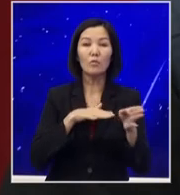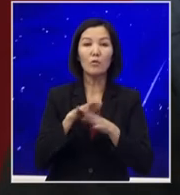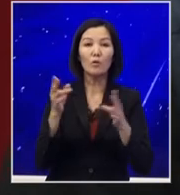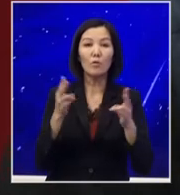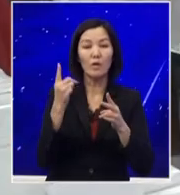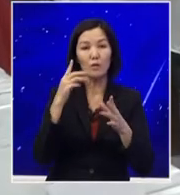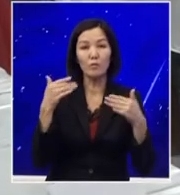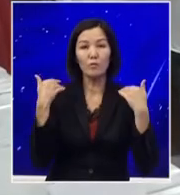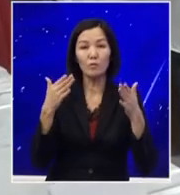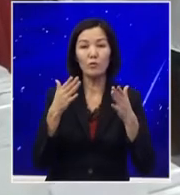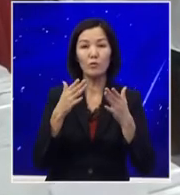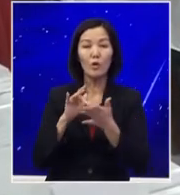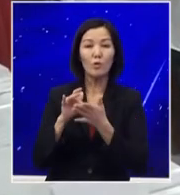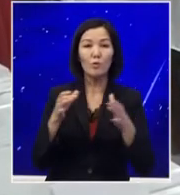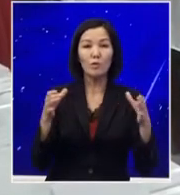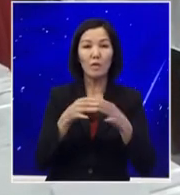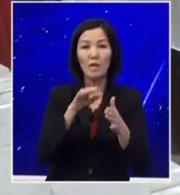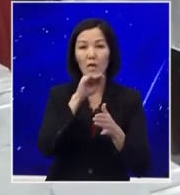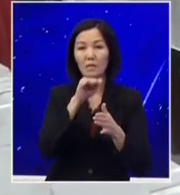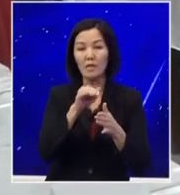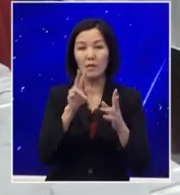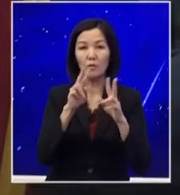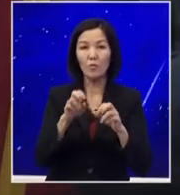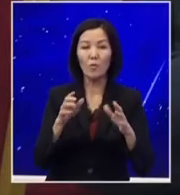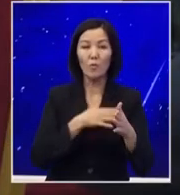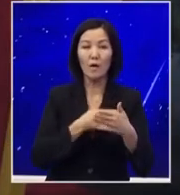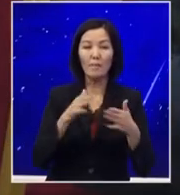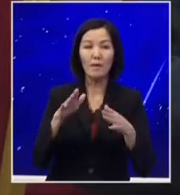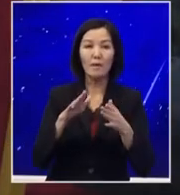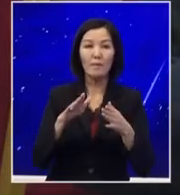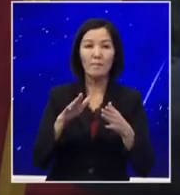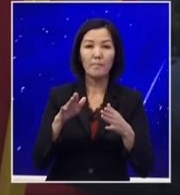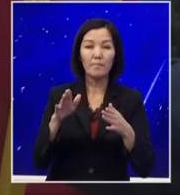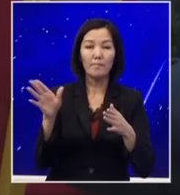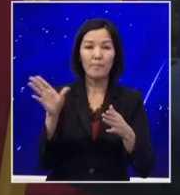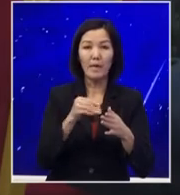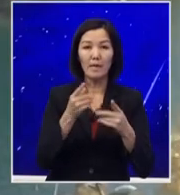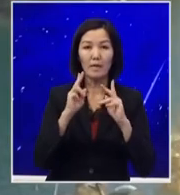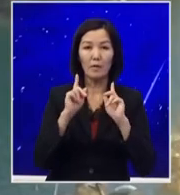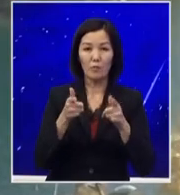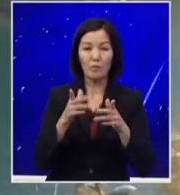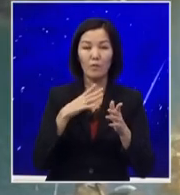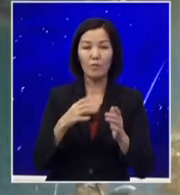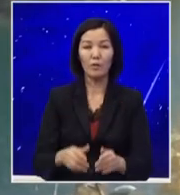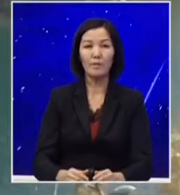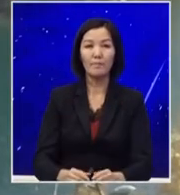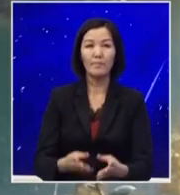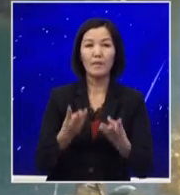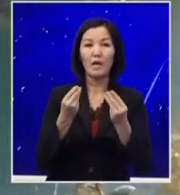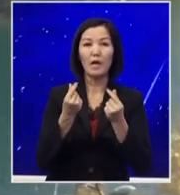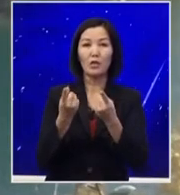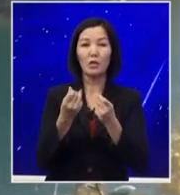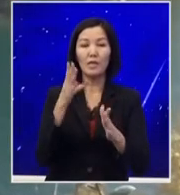ұсынысты туристік қауымдастықтар мен ғалымдар, сарапшылар және қоғам белсенділері тегіс құп көріп отыр. Инвесторлар бұл жерде ең